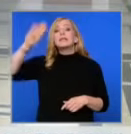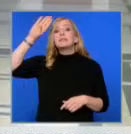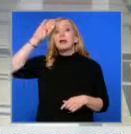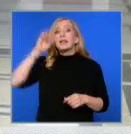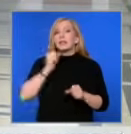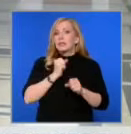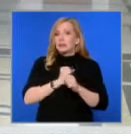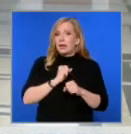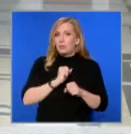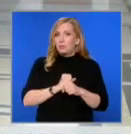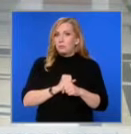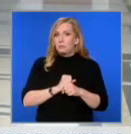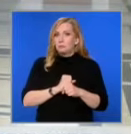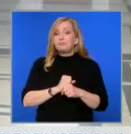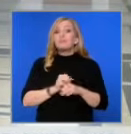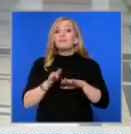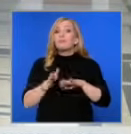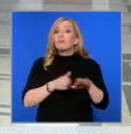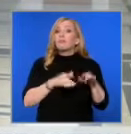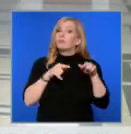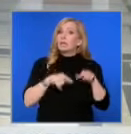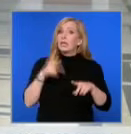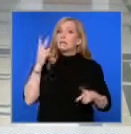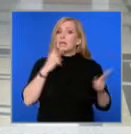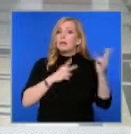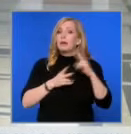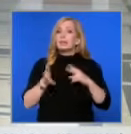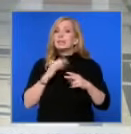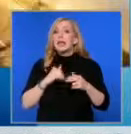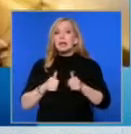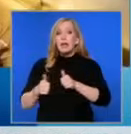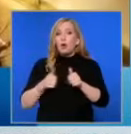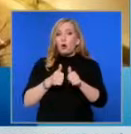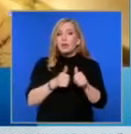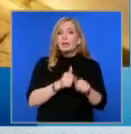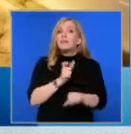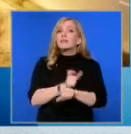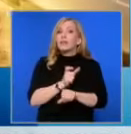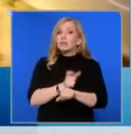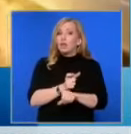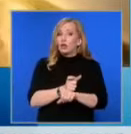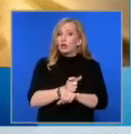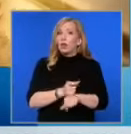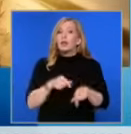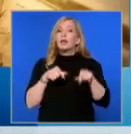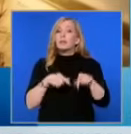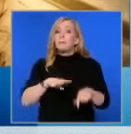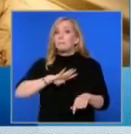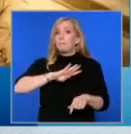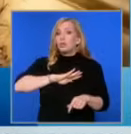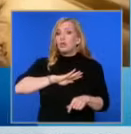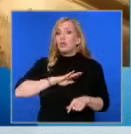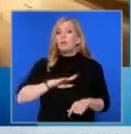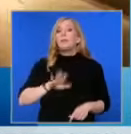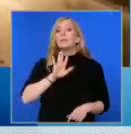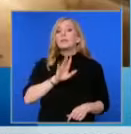длъжности. Днес стана ясно още, че след гонката в Стара Загора, при която почина